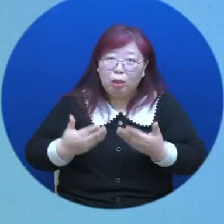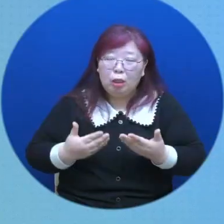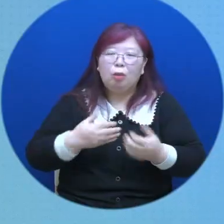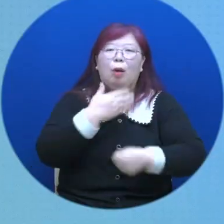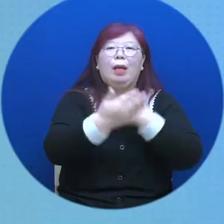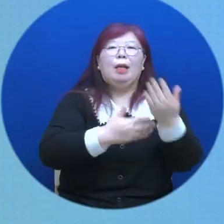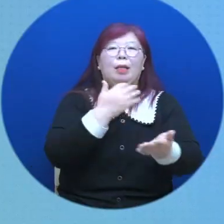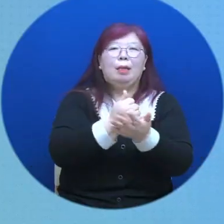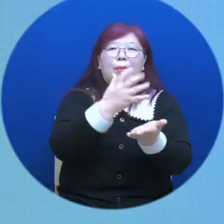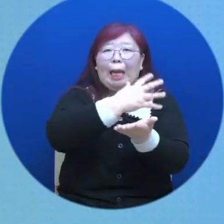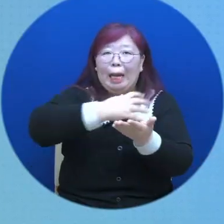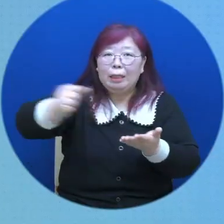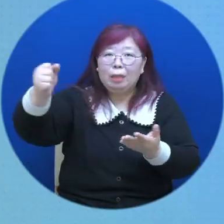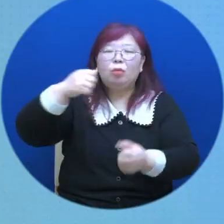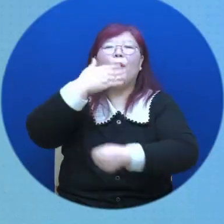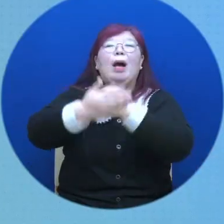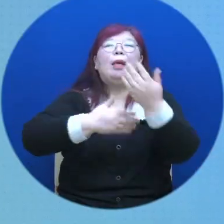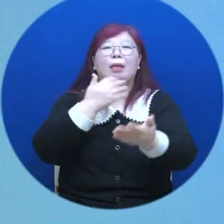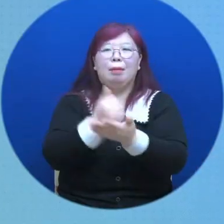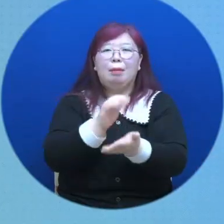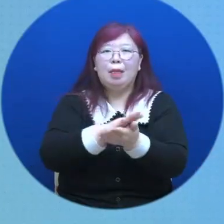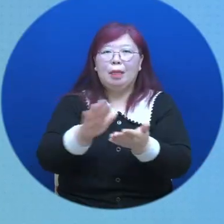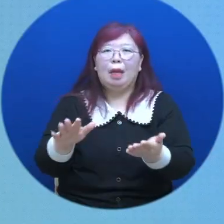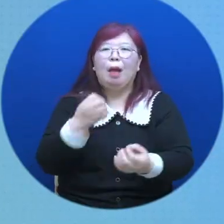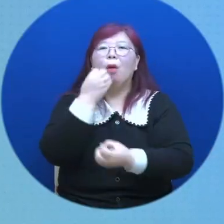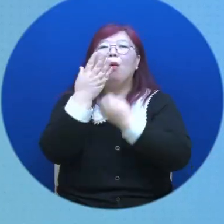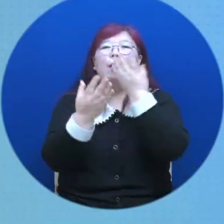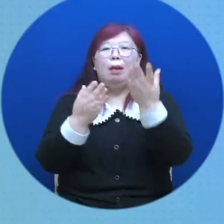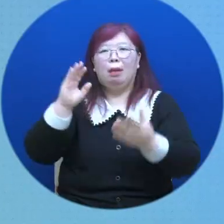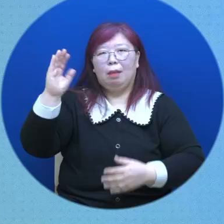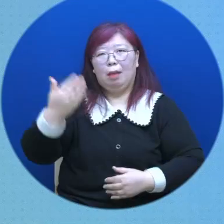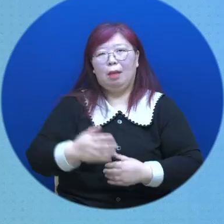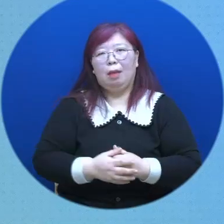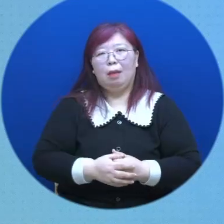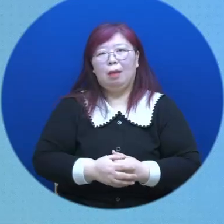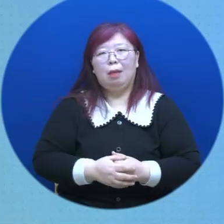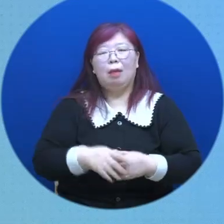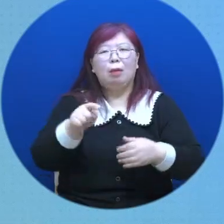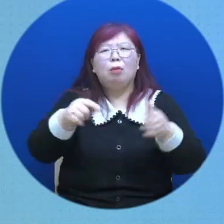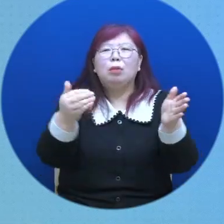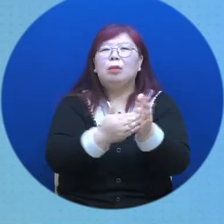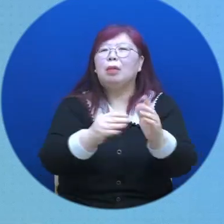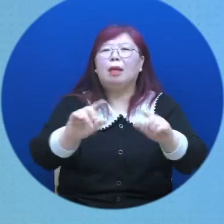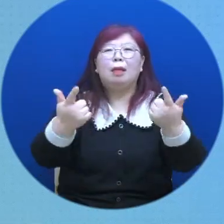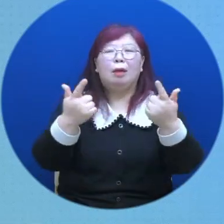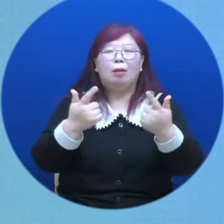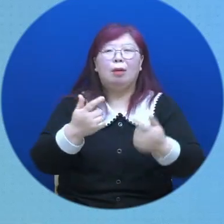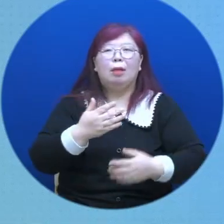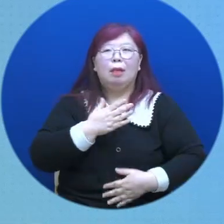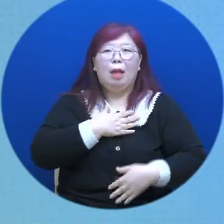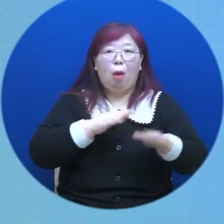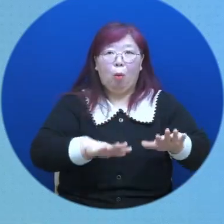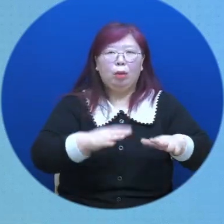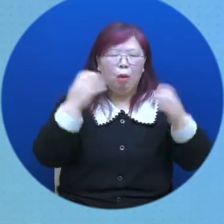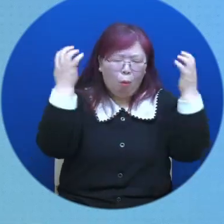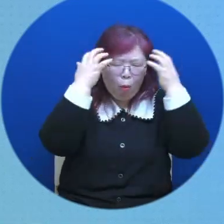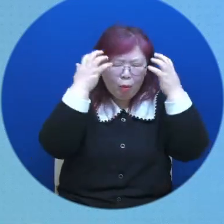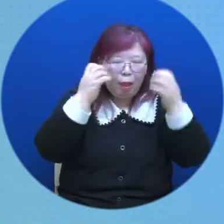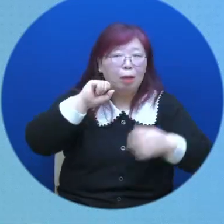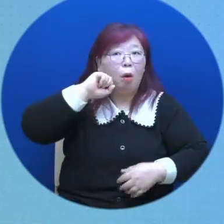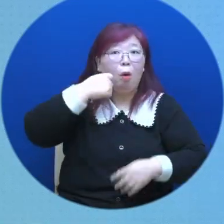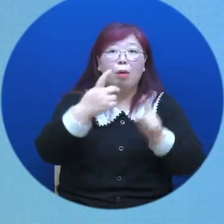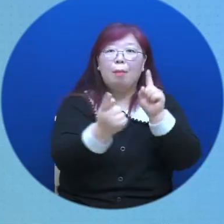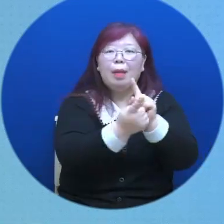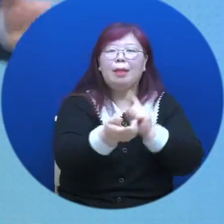취하신 이도 하나님입니다. 그와 같이 고백하잖아요. 그것으로 끝인가요? 아니죠. 내가 오늘 고난과 어려움을 당하고